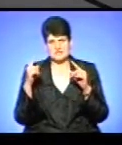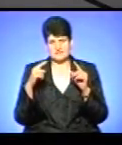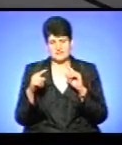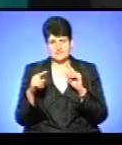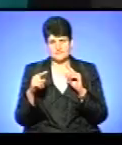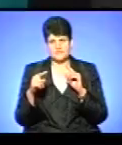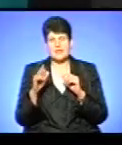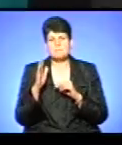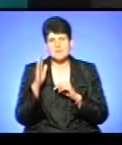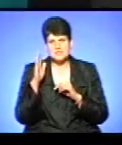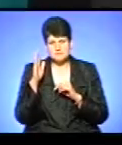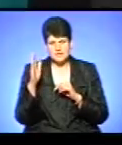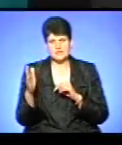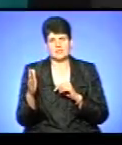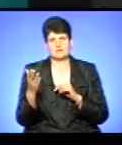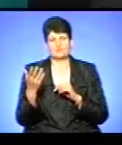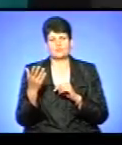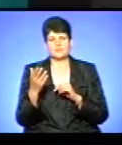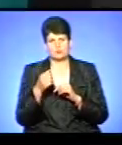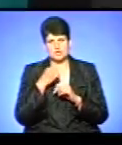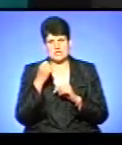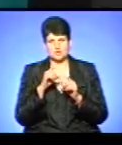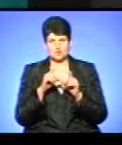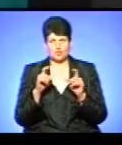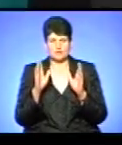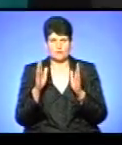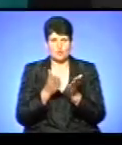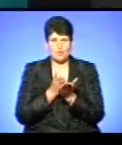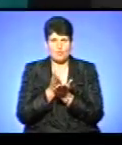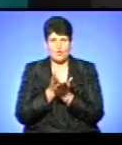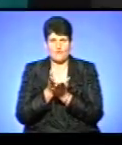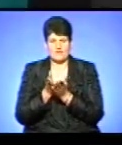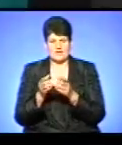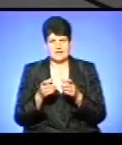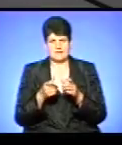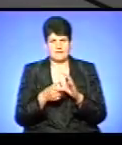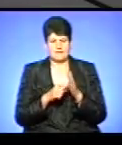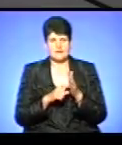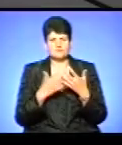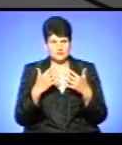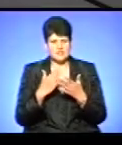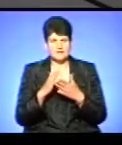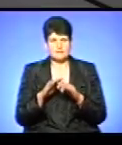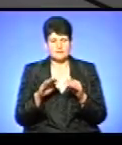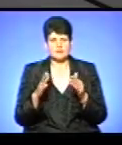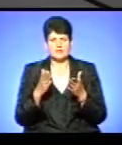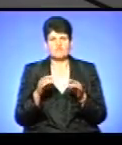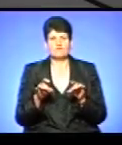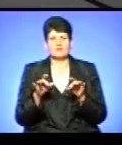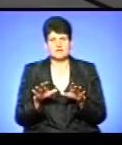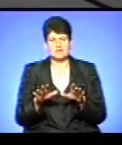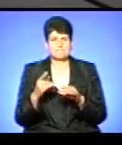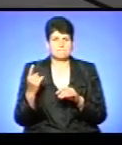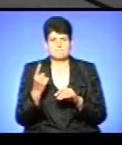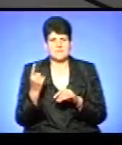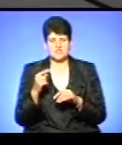складовою. На перспективу, і мова йде про і старшу школу, де будуть профільні класи. А є цього року вже діти, які вирішили, тобто, як